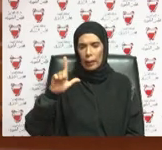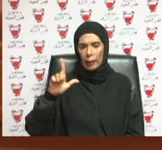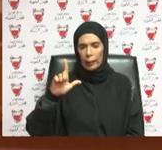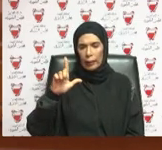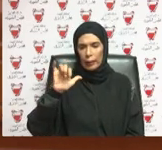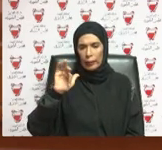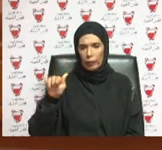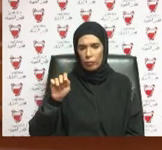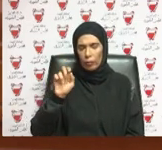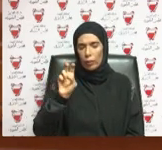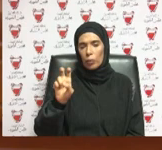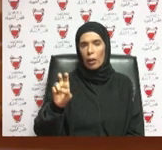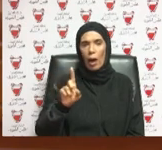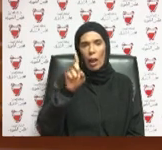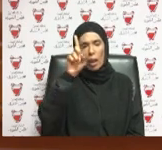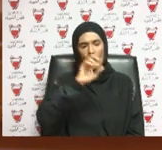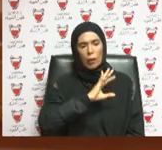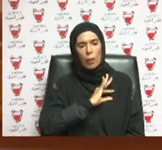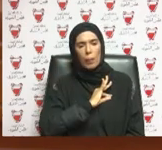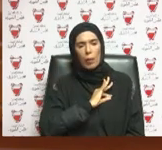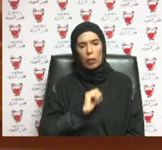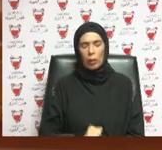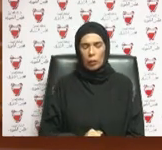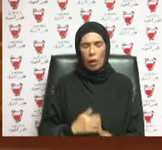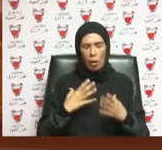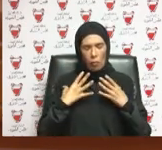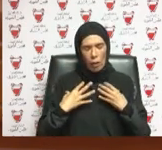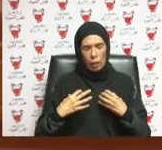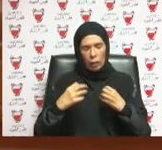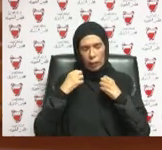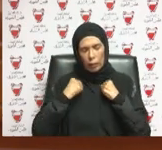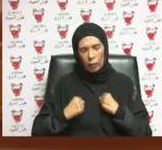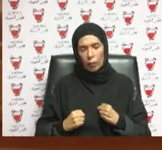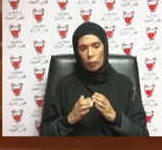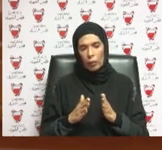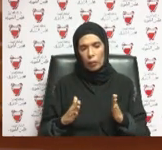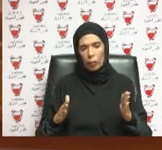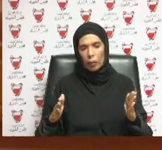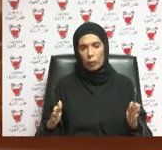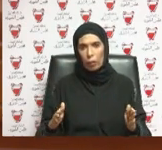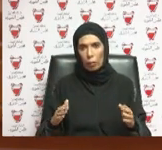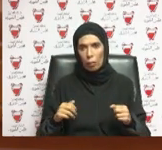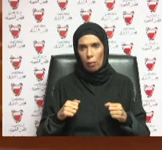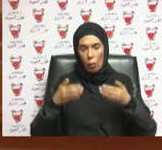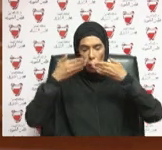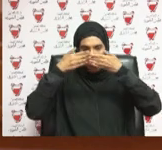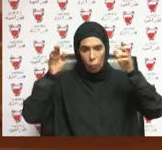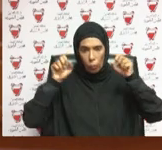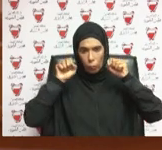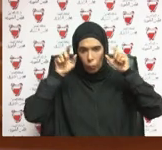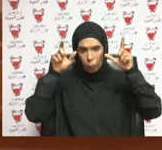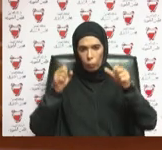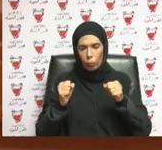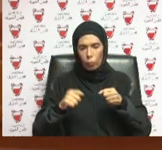سلمان آل خليفة رحمه الله. إن فقيد البحرين الكبير كان نافذ البصيرة قوي العقيدة